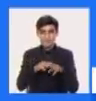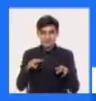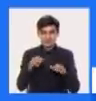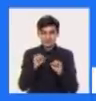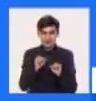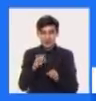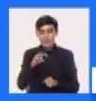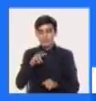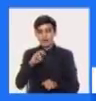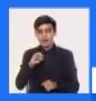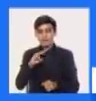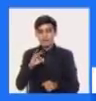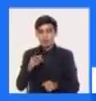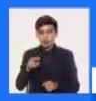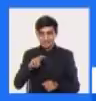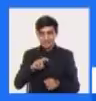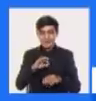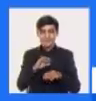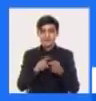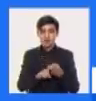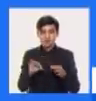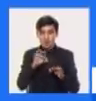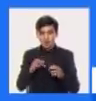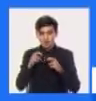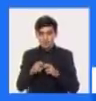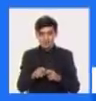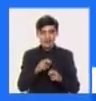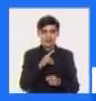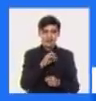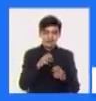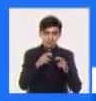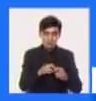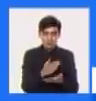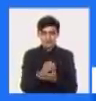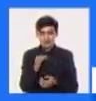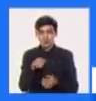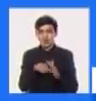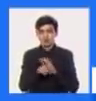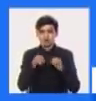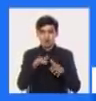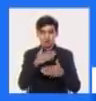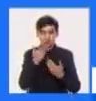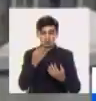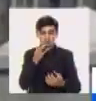мекемелер пневмония вирусының салыстырмалы зерттеуін жүргізіп жатыр, және оның шешімі әлі шығарылған жоқ.